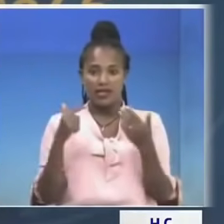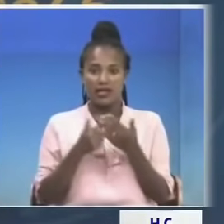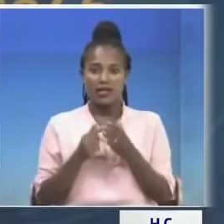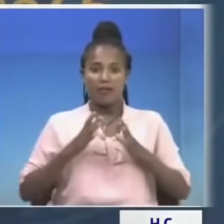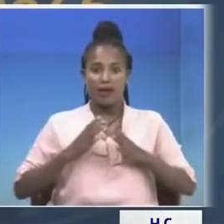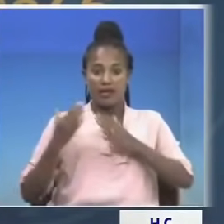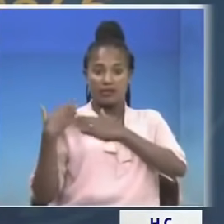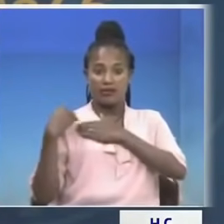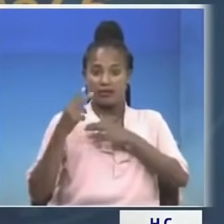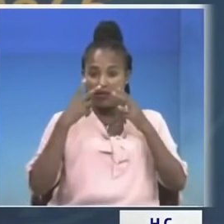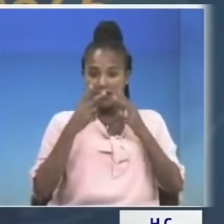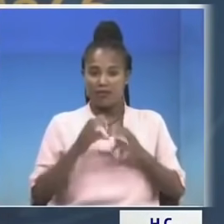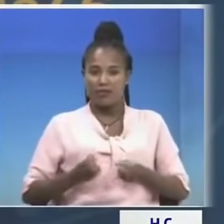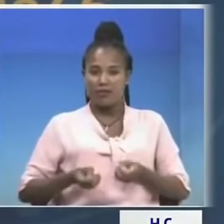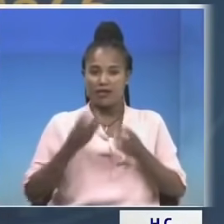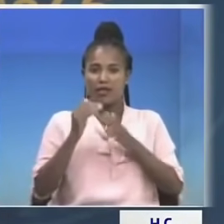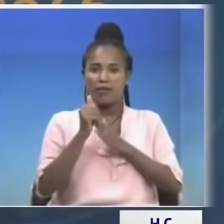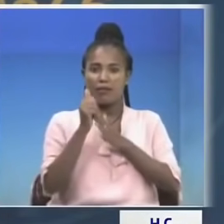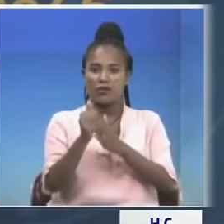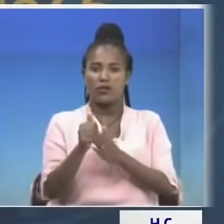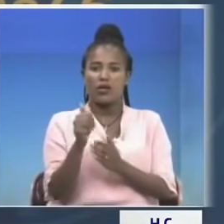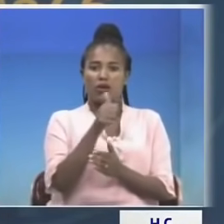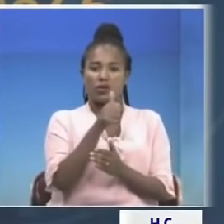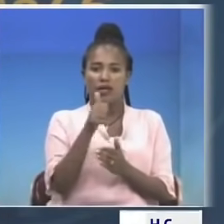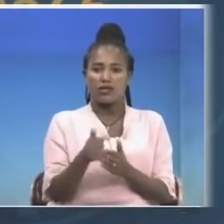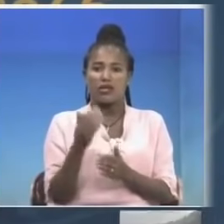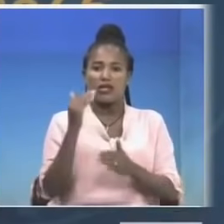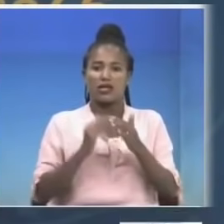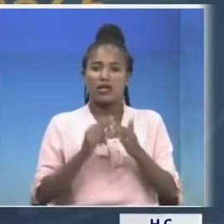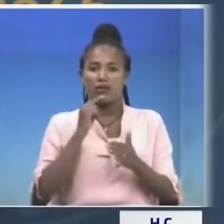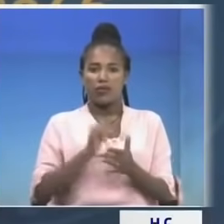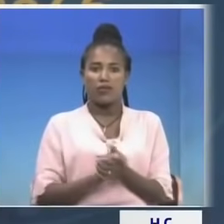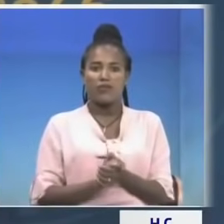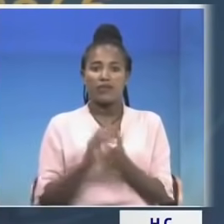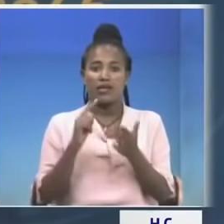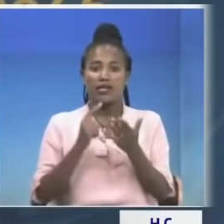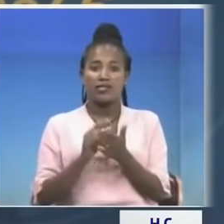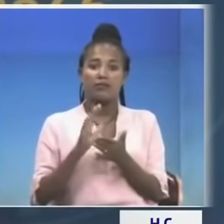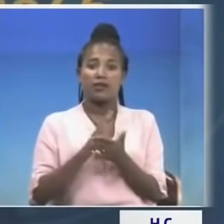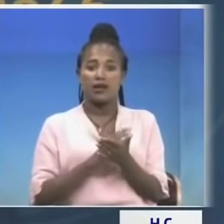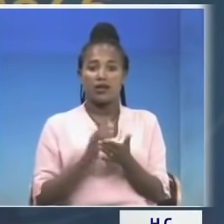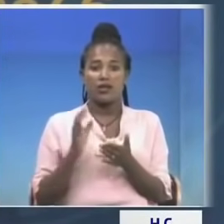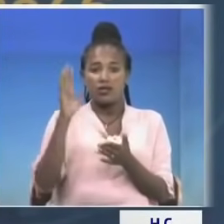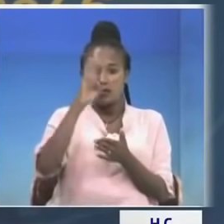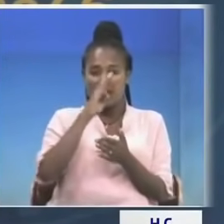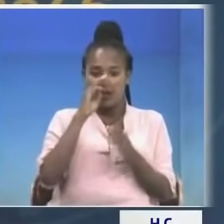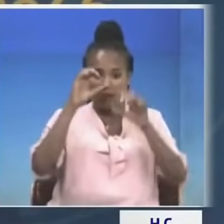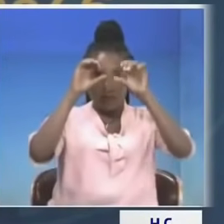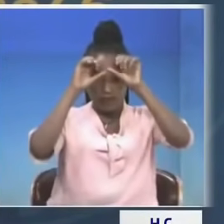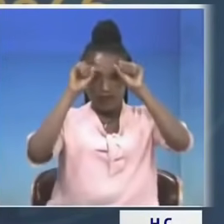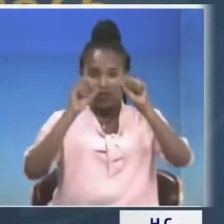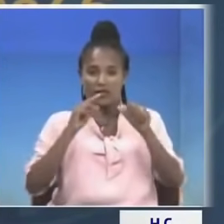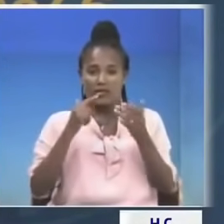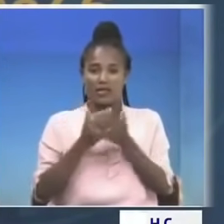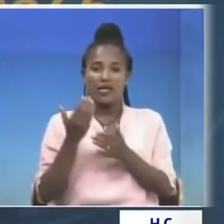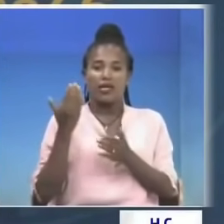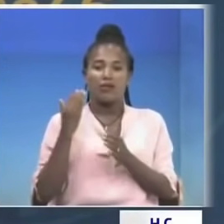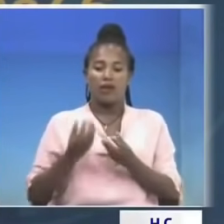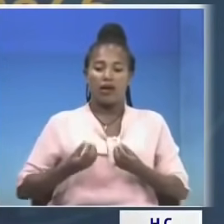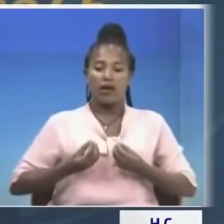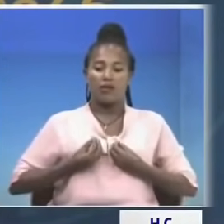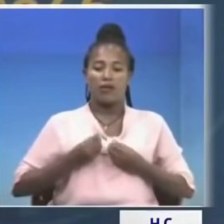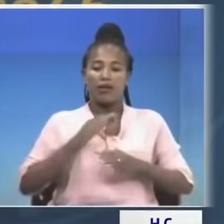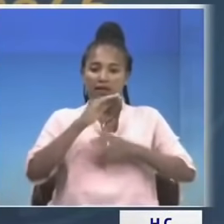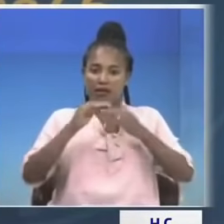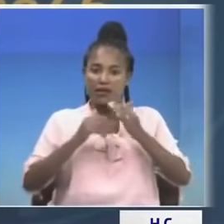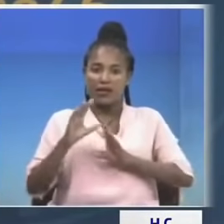ሲመት በተመለከተ በርካታ መሪዎች ወደ አዲስ አበባ እየገቡ ነው። ከነኚህ መካከል የሶማሌው ፕሬዝዳንት አንዱ ናቸው። እና የነበረውን አቀባበል